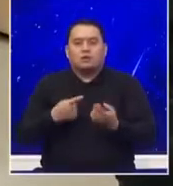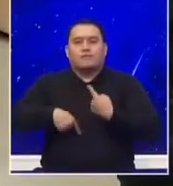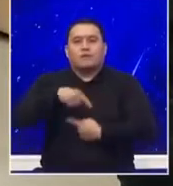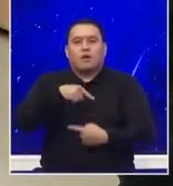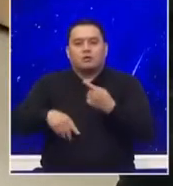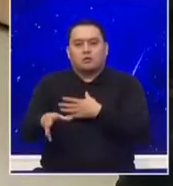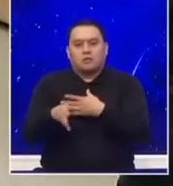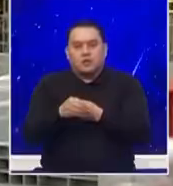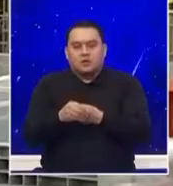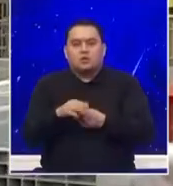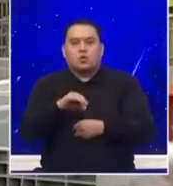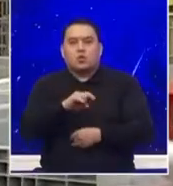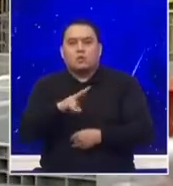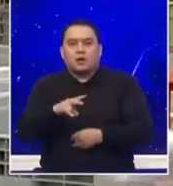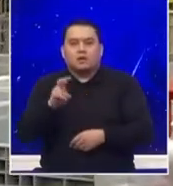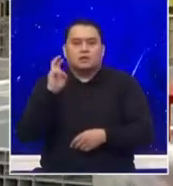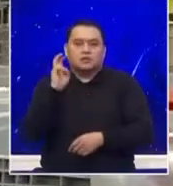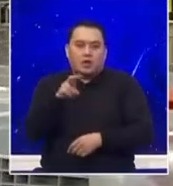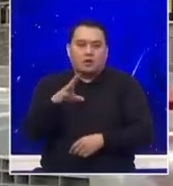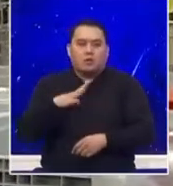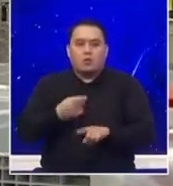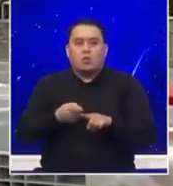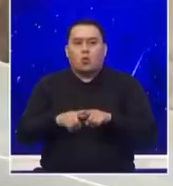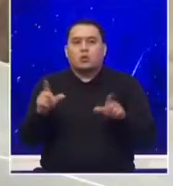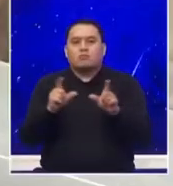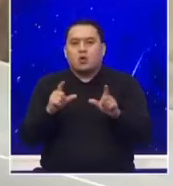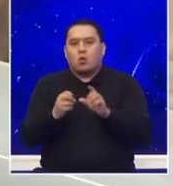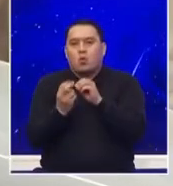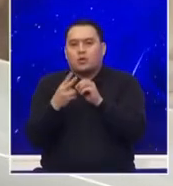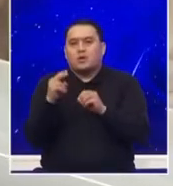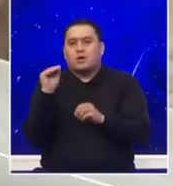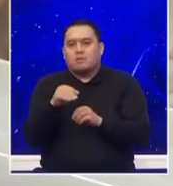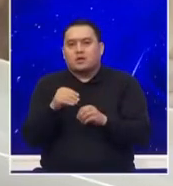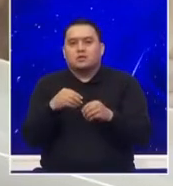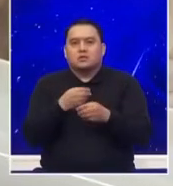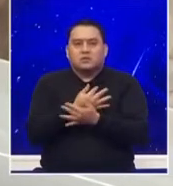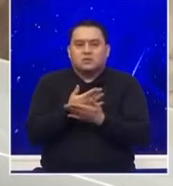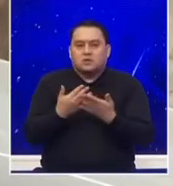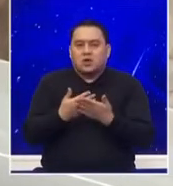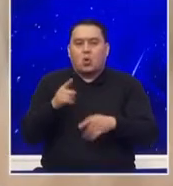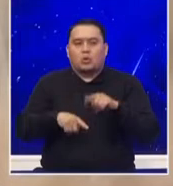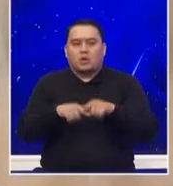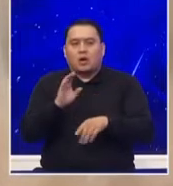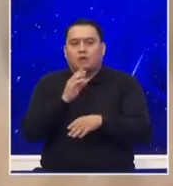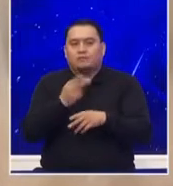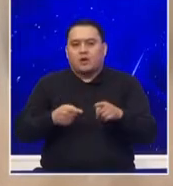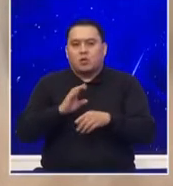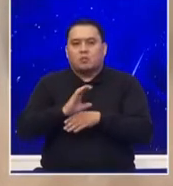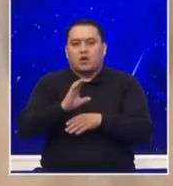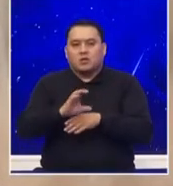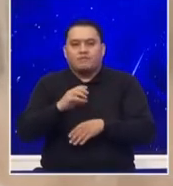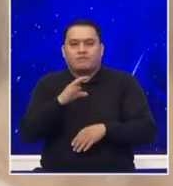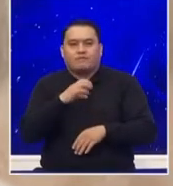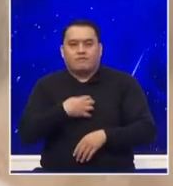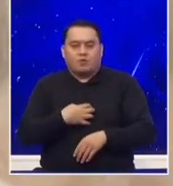мен қаладағы Тоймарт сауда дүкеніне барды. Бұл супермаркетте 12 000 аса тауар түрі бар, оның дені отандық өнімдер. Мұнда әлеуметтік маңызы